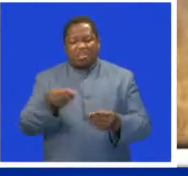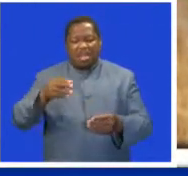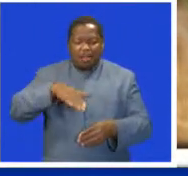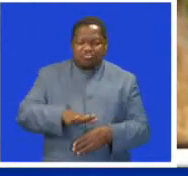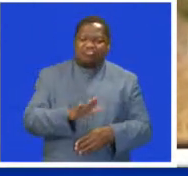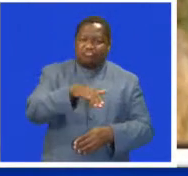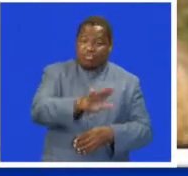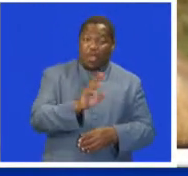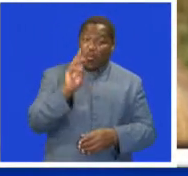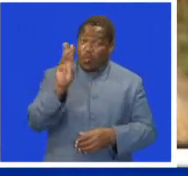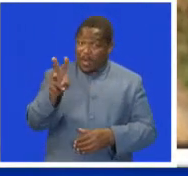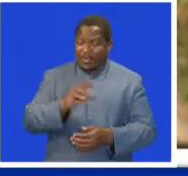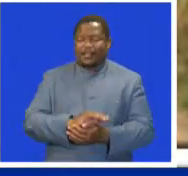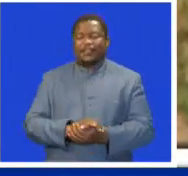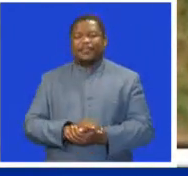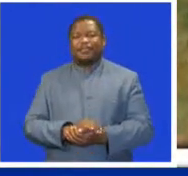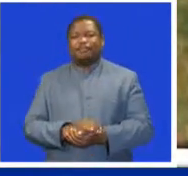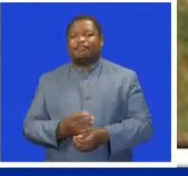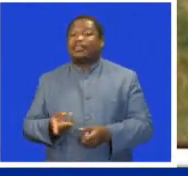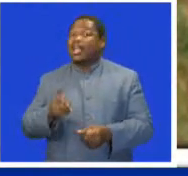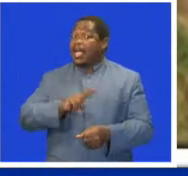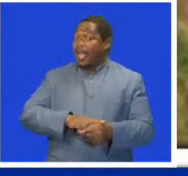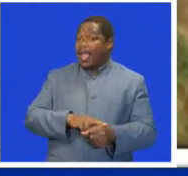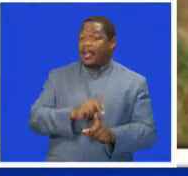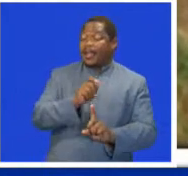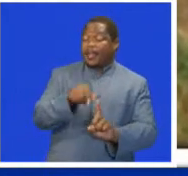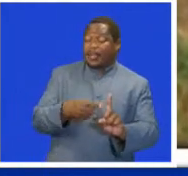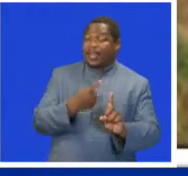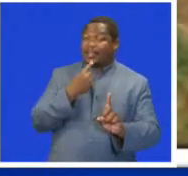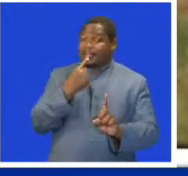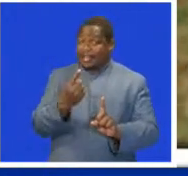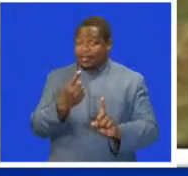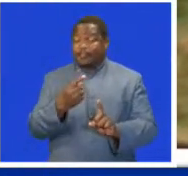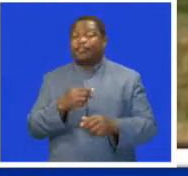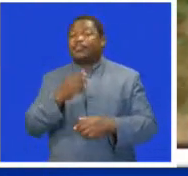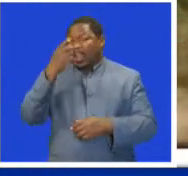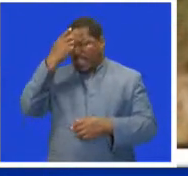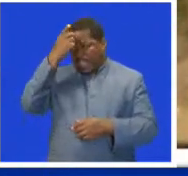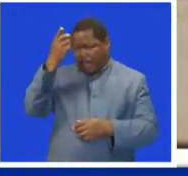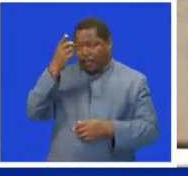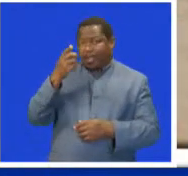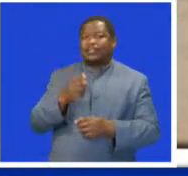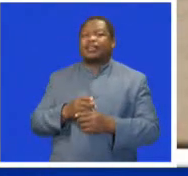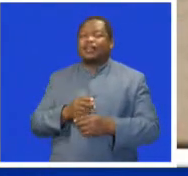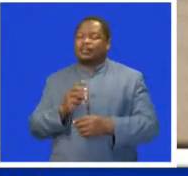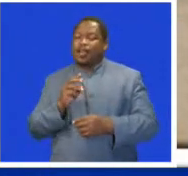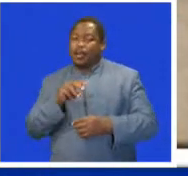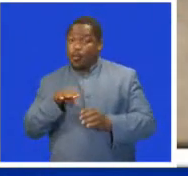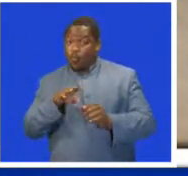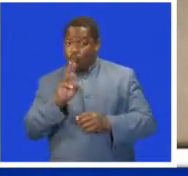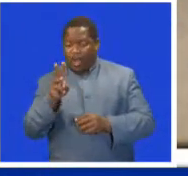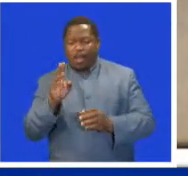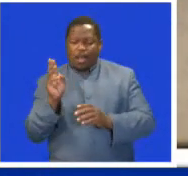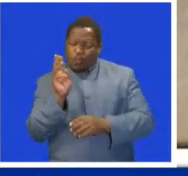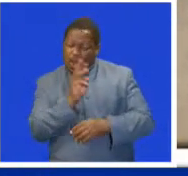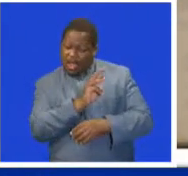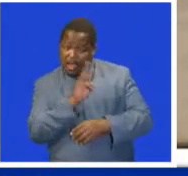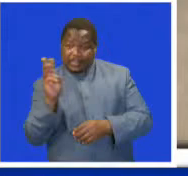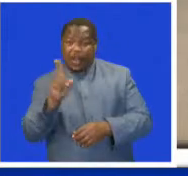uhulumende uyibukile indzaba yokuthi timoto nasetitinzala tibese tiyayihlukubeda noma